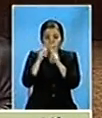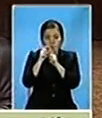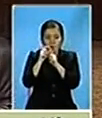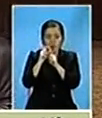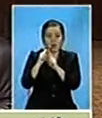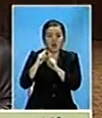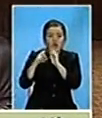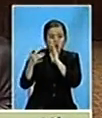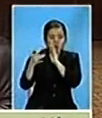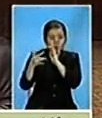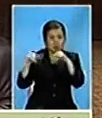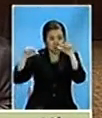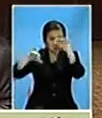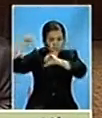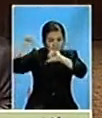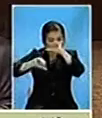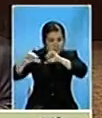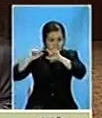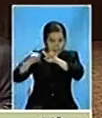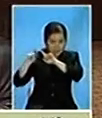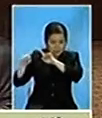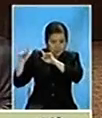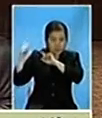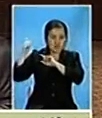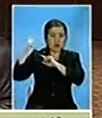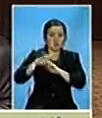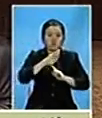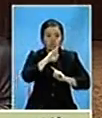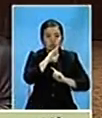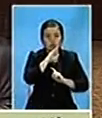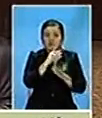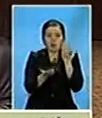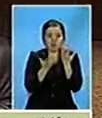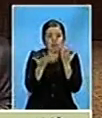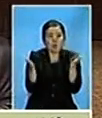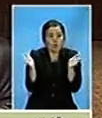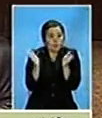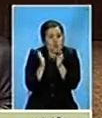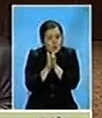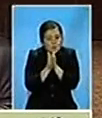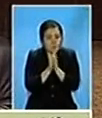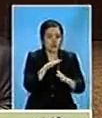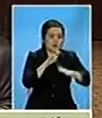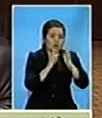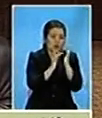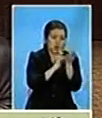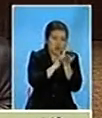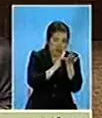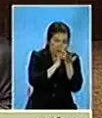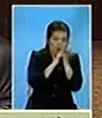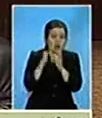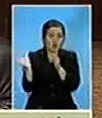ช้เพราะไม่อย่างนั้นแล้วสิ่งที่จะใส่เข้าไปสิ่งที่วิชาชีพการแพทย์แผนไทยท่านจะทำ